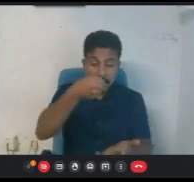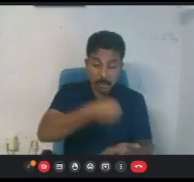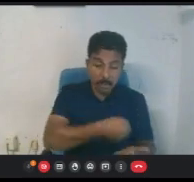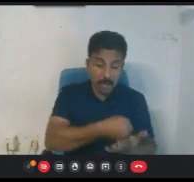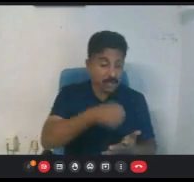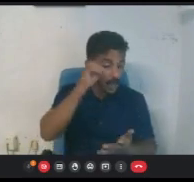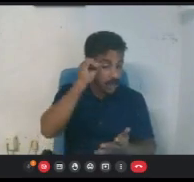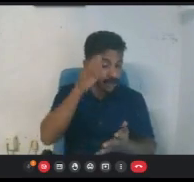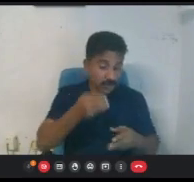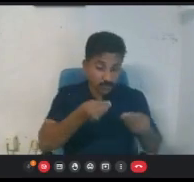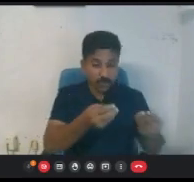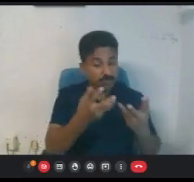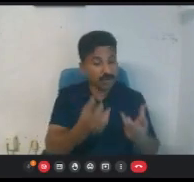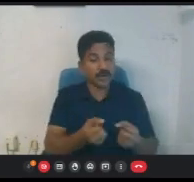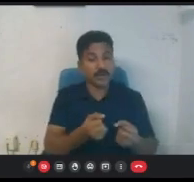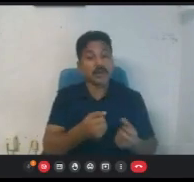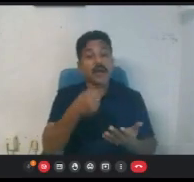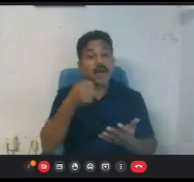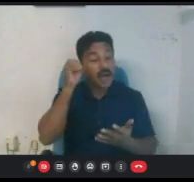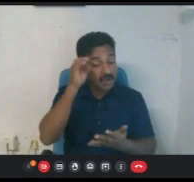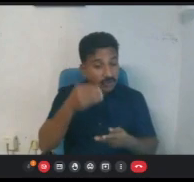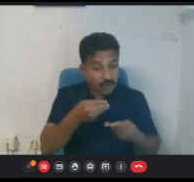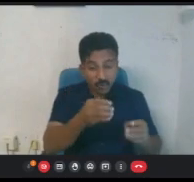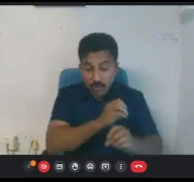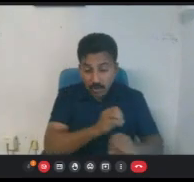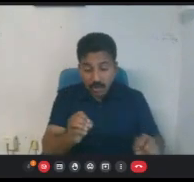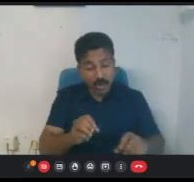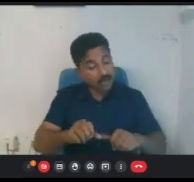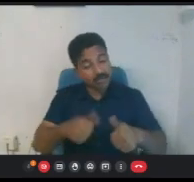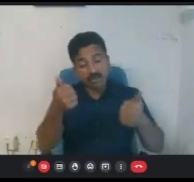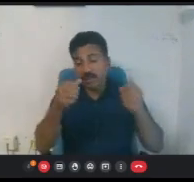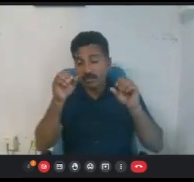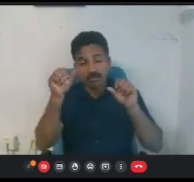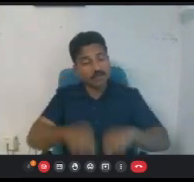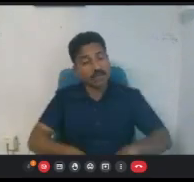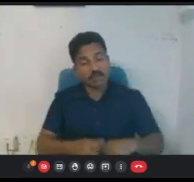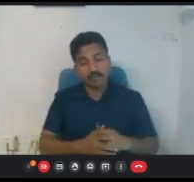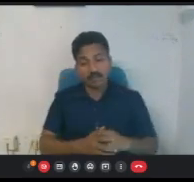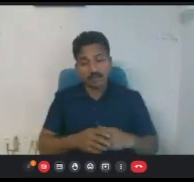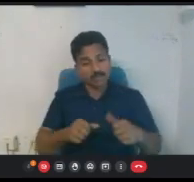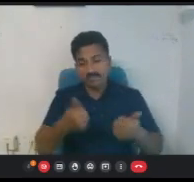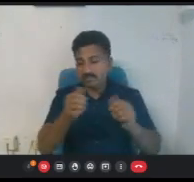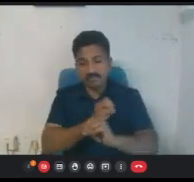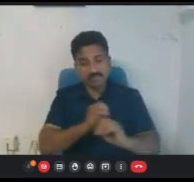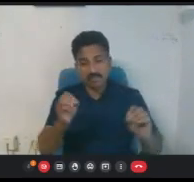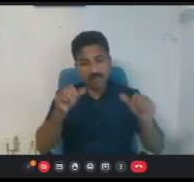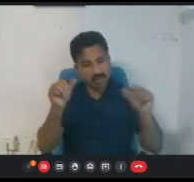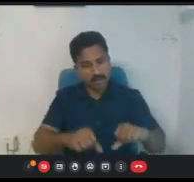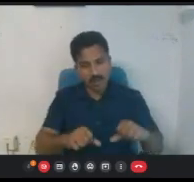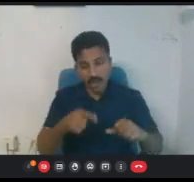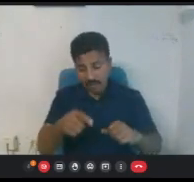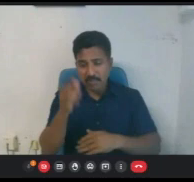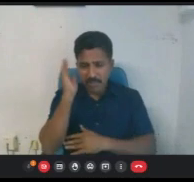ബോധവൽക്കരണം പാരൻസിന് കൊടുക്കണം, അതല്ലാതെ ഇത് വിജയിക്കുകയില്ല. അപ്പോ നമ്മളിപ്പോ ഈ ചെയ്യുന്ന കാര്യങ്ങൾ